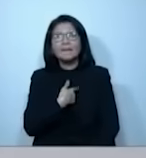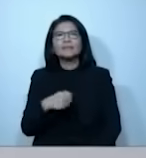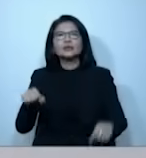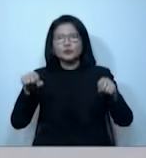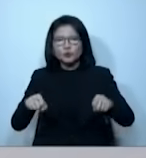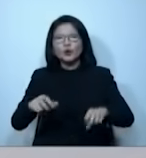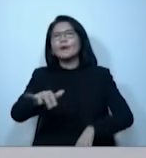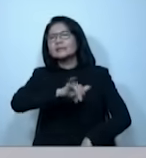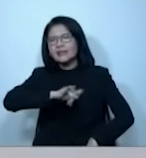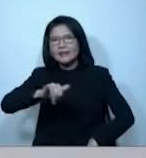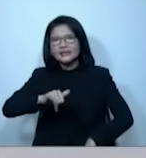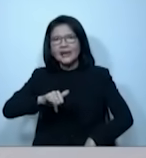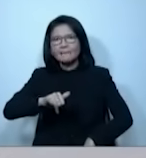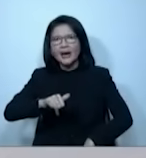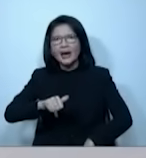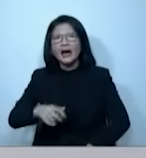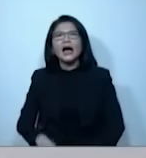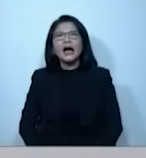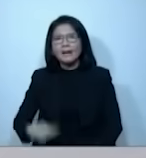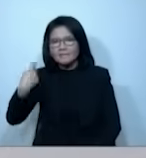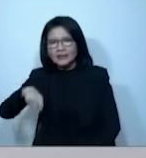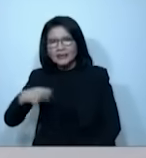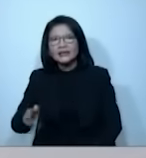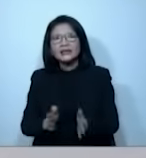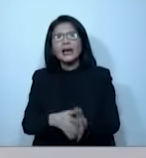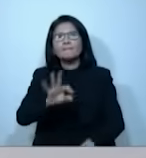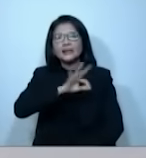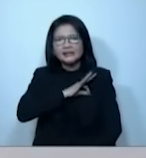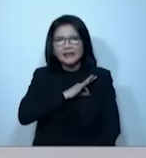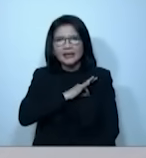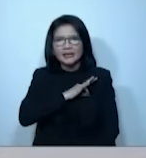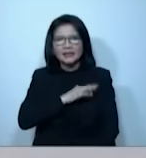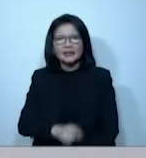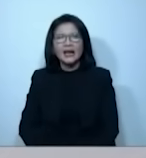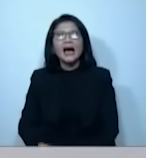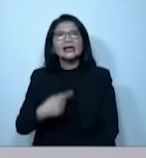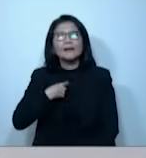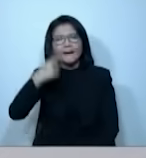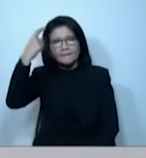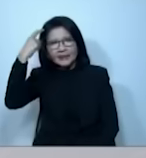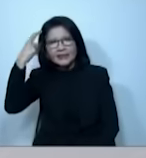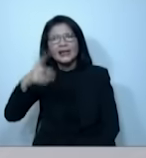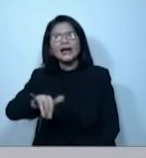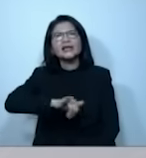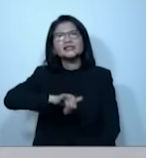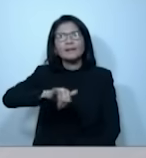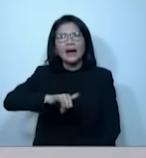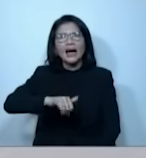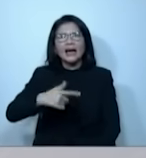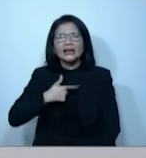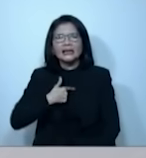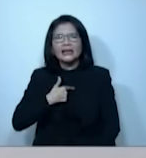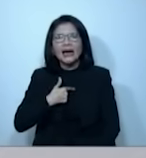para menteri bahkan kami duduk dengan Presiden Kami punya pikiran yang sama dalam merancang ini karena kita ingin